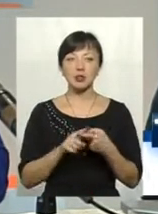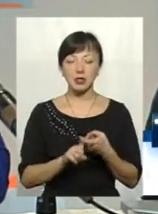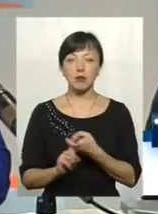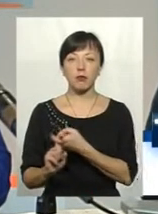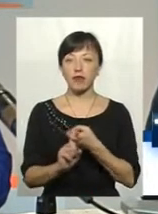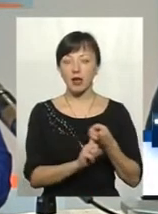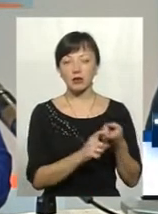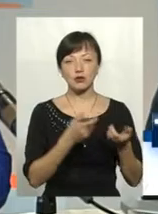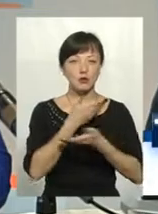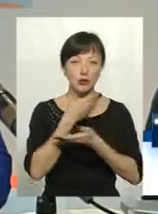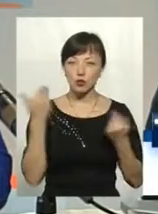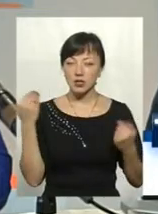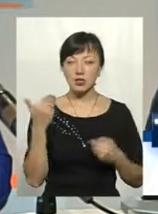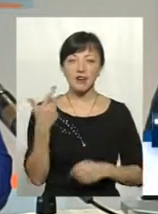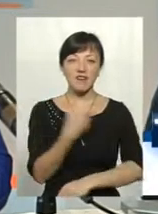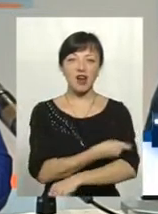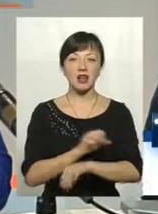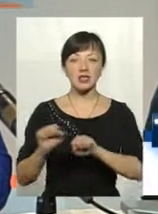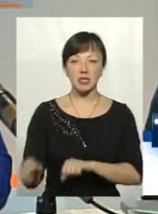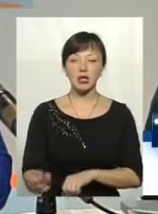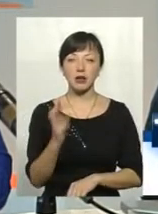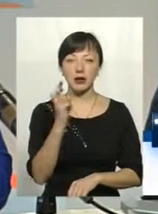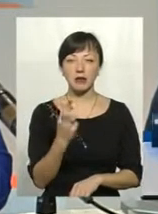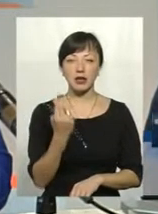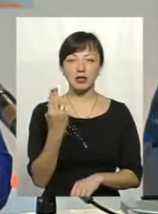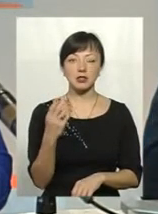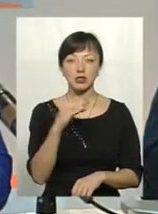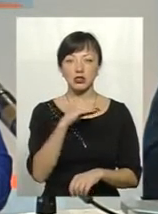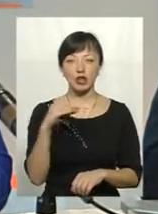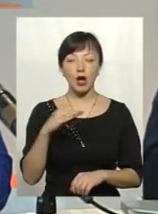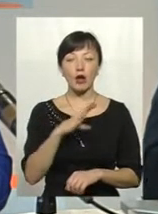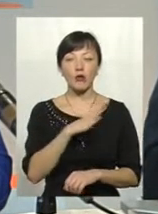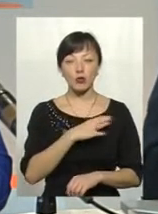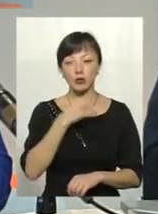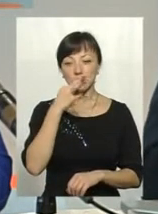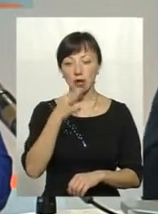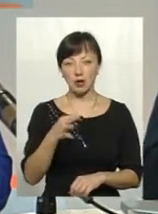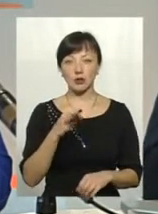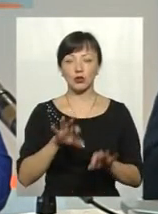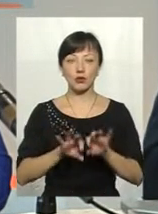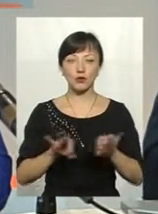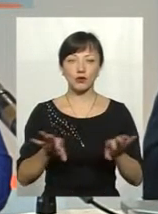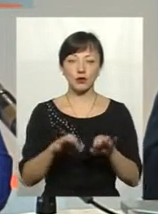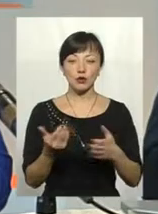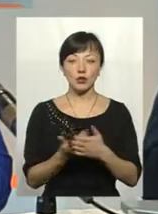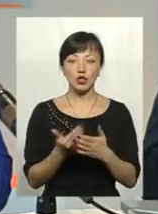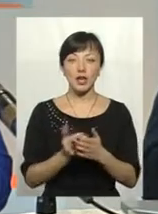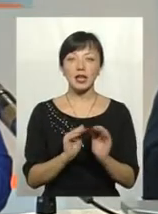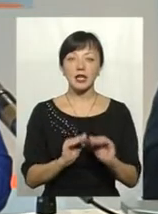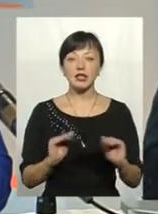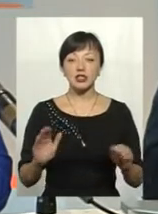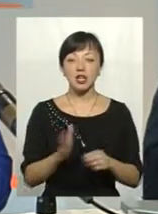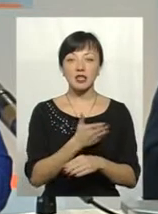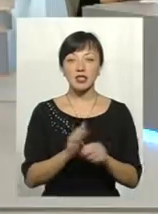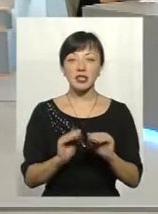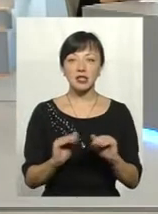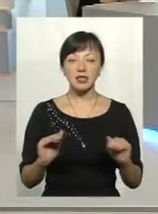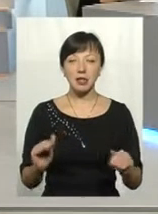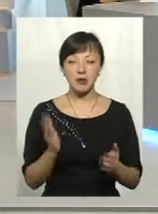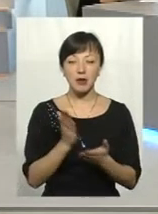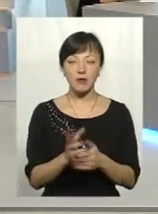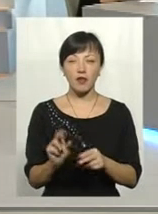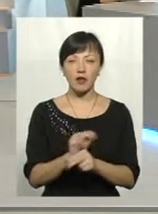з відсутністю вакцини БЦЖ, тому що, як вже було відмічено в сюжеті, частина тих дітей, які перебувають на